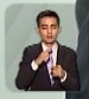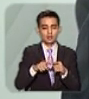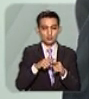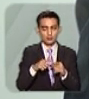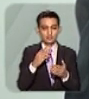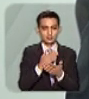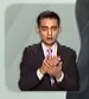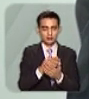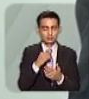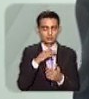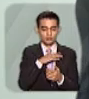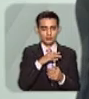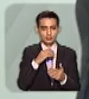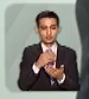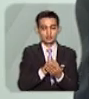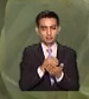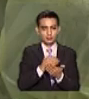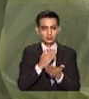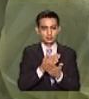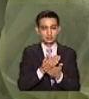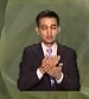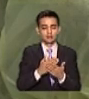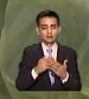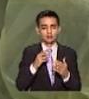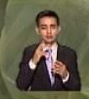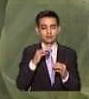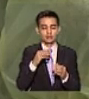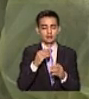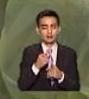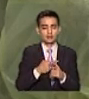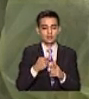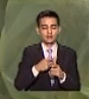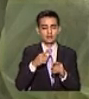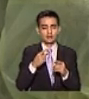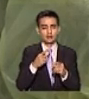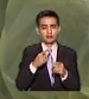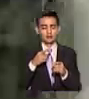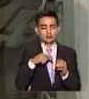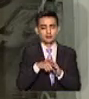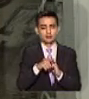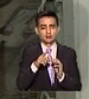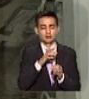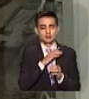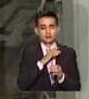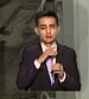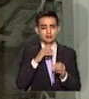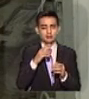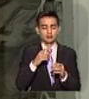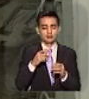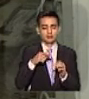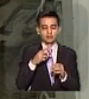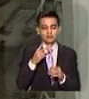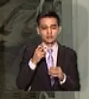имеются договоренности по луку. Картофель, к примеру, сегодня стоит почти вдвое дешевле, чем в феврале прошлого года,